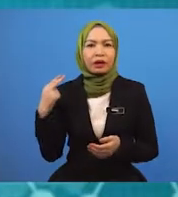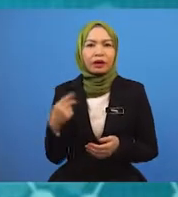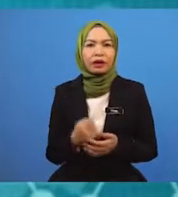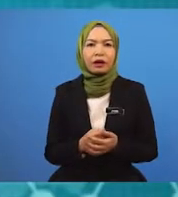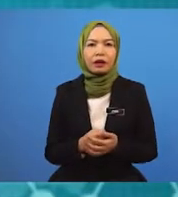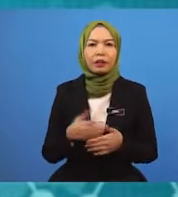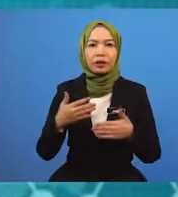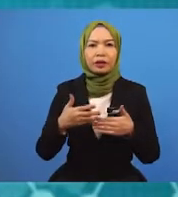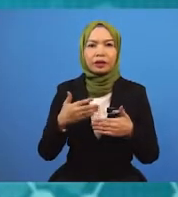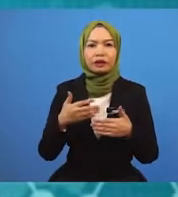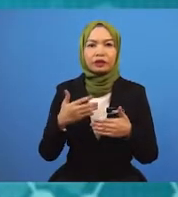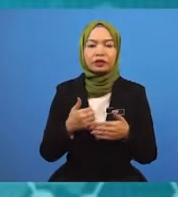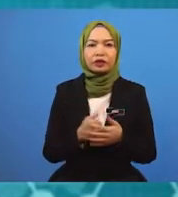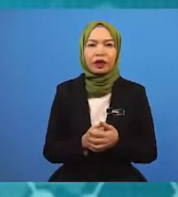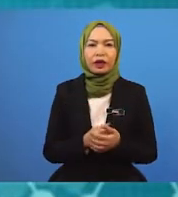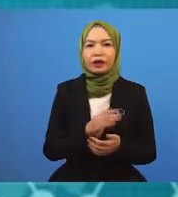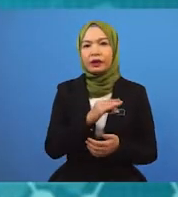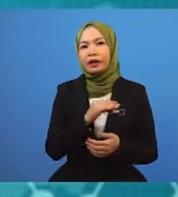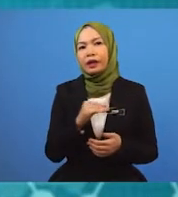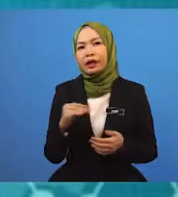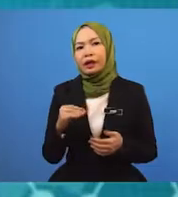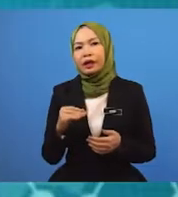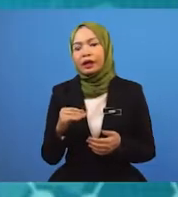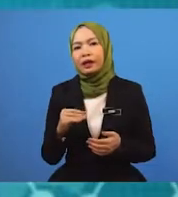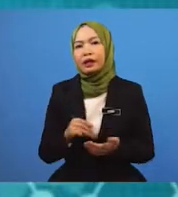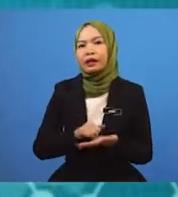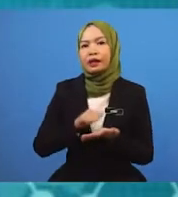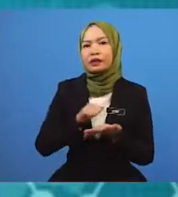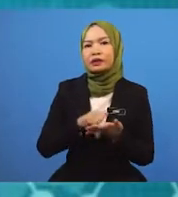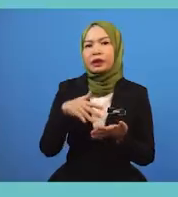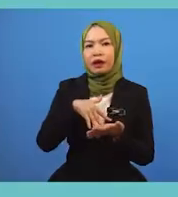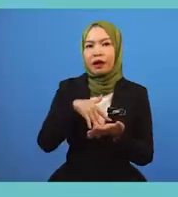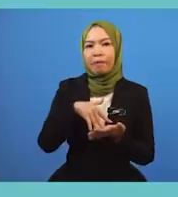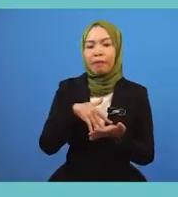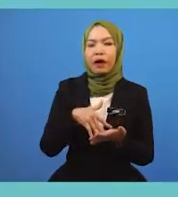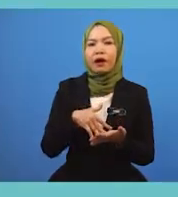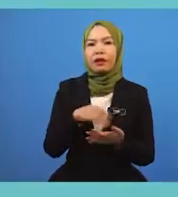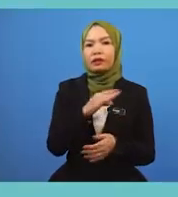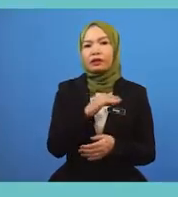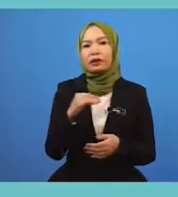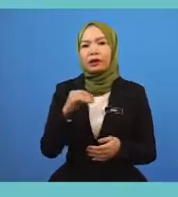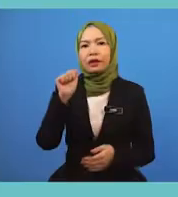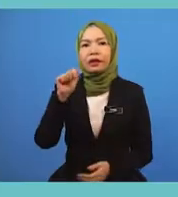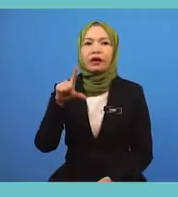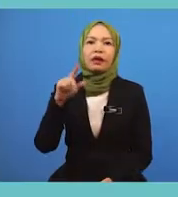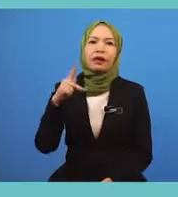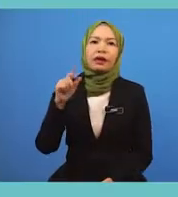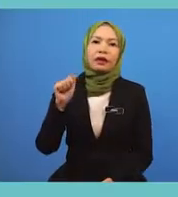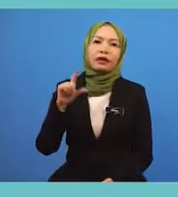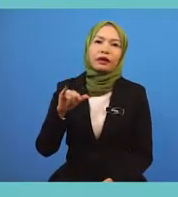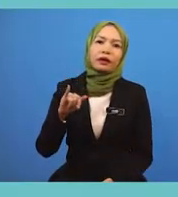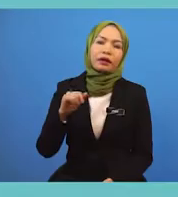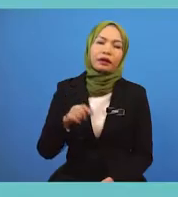dan alkali lemah dan asid lemah dan alkali kuat. Murid-murid boleh lihat paparan yang